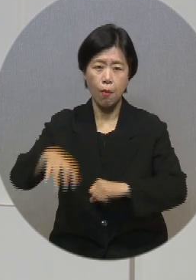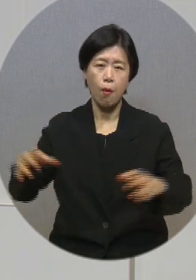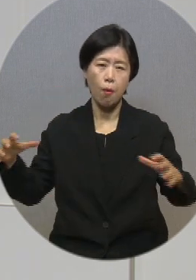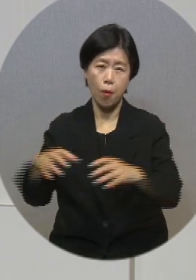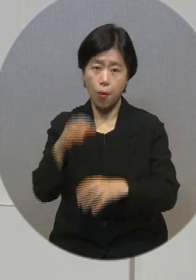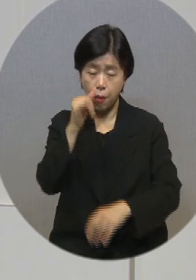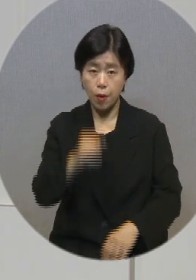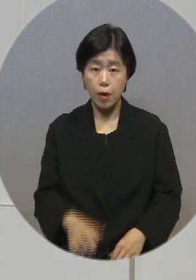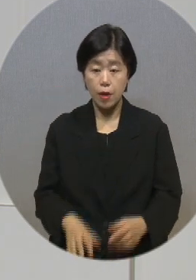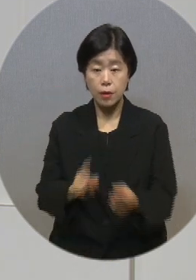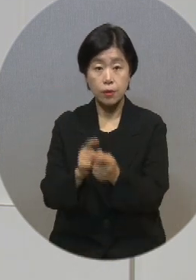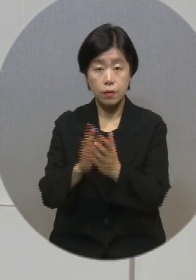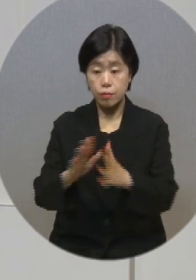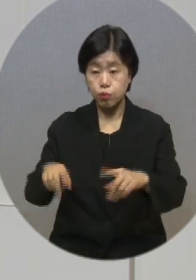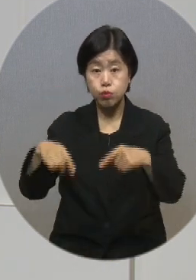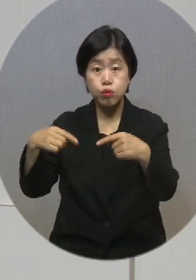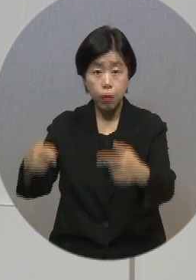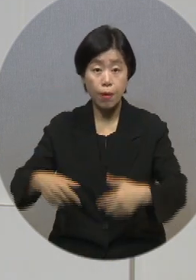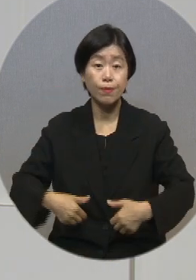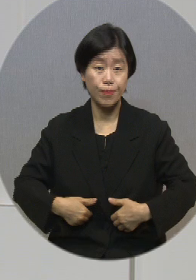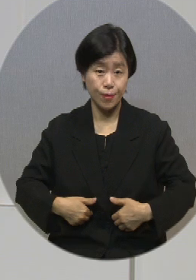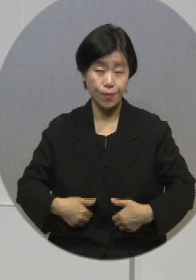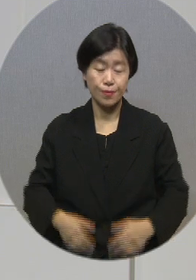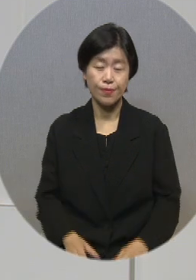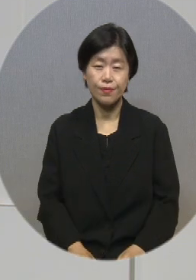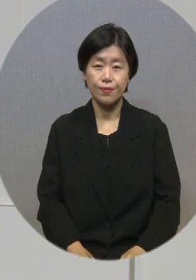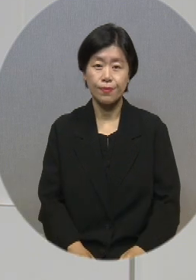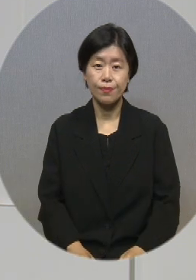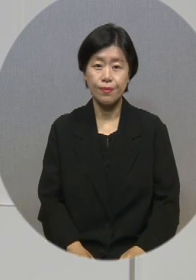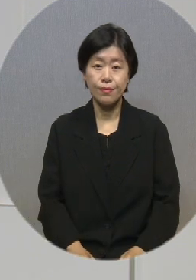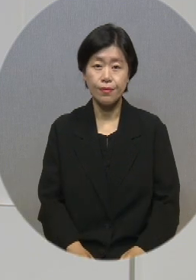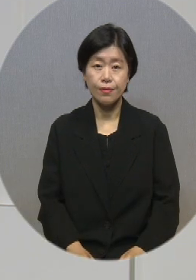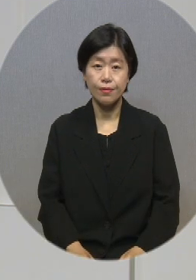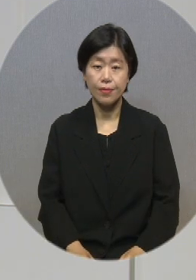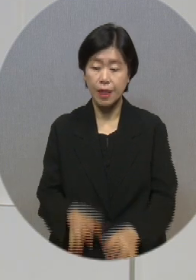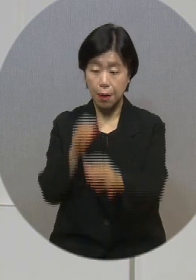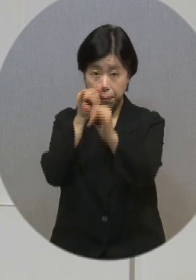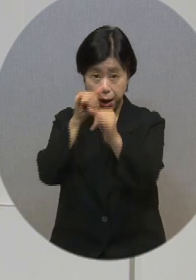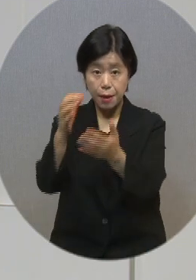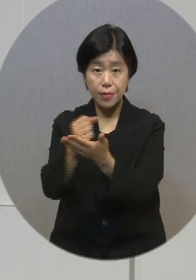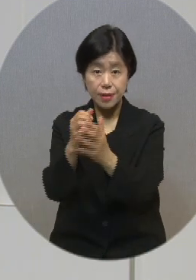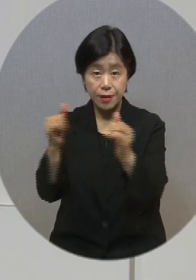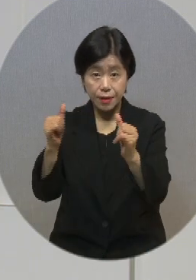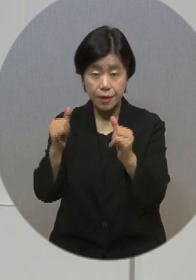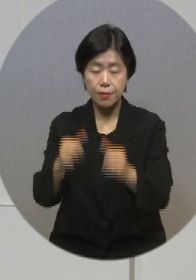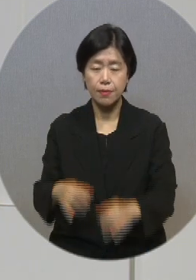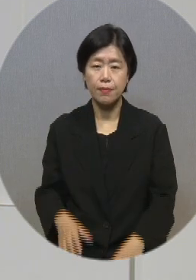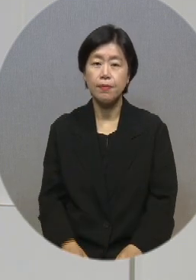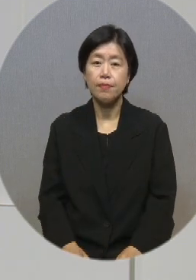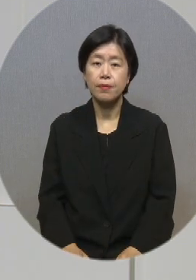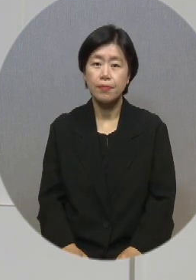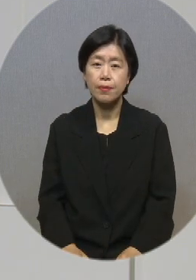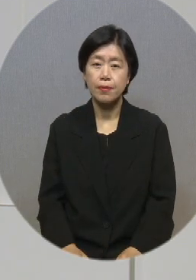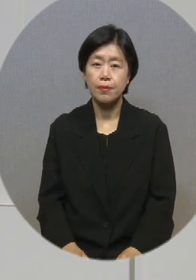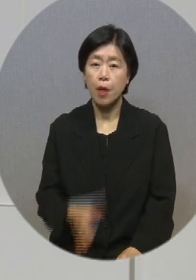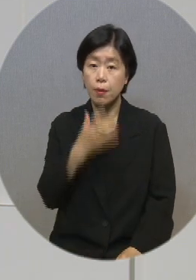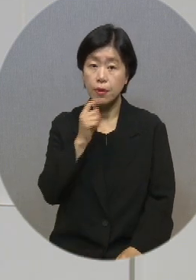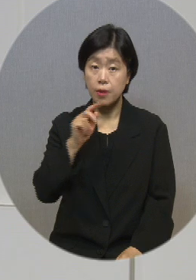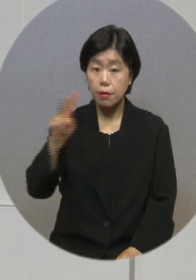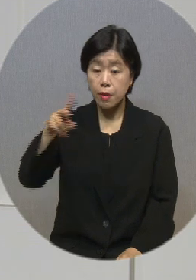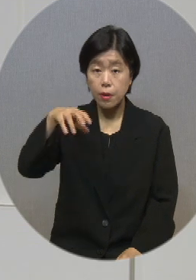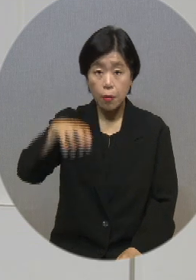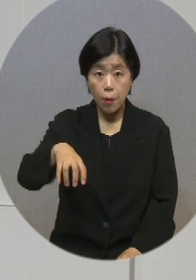현장에 출연하셔서 열띤 경연을 펼치게 됩니다. 수상자는 상금과 함께 복지TV에서